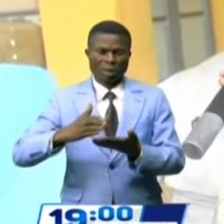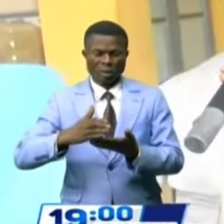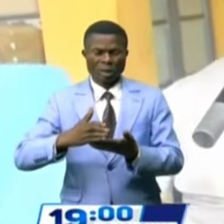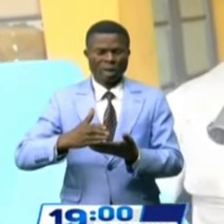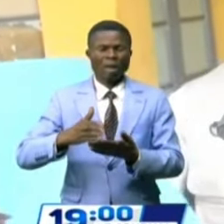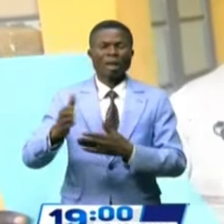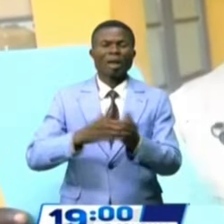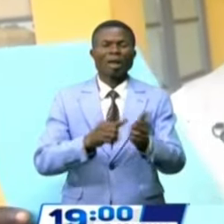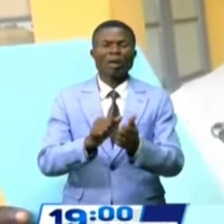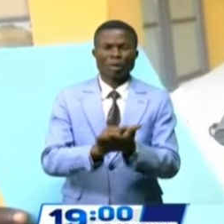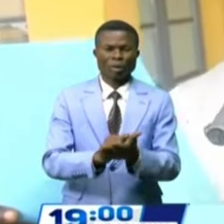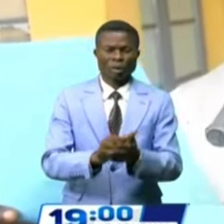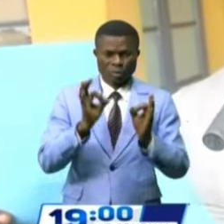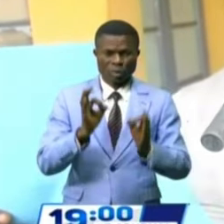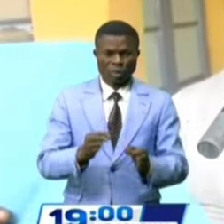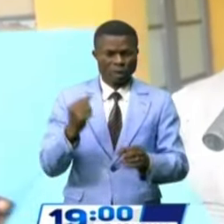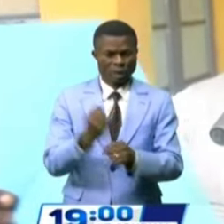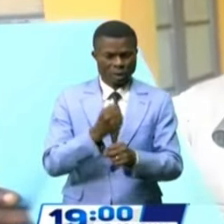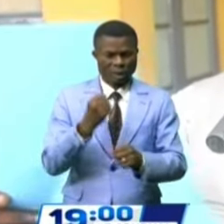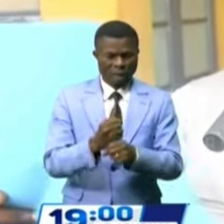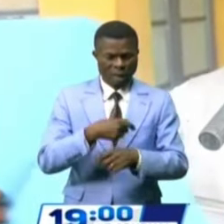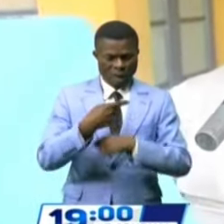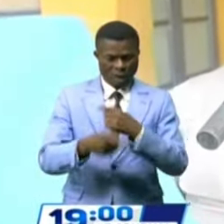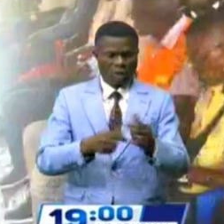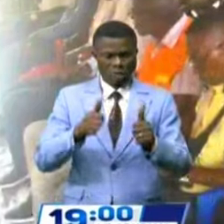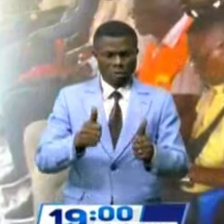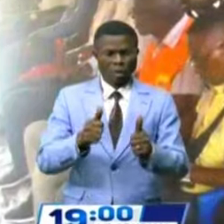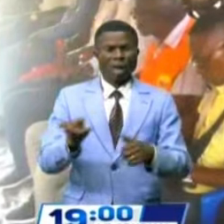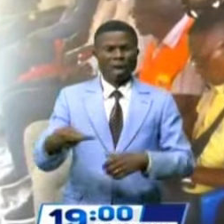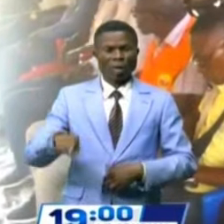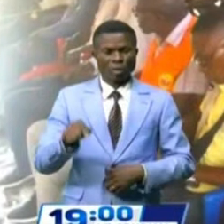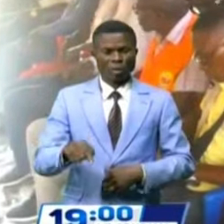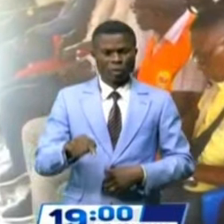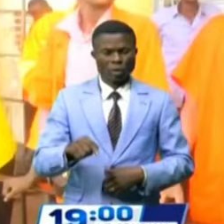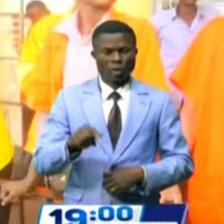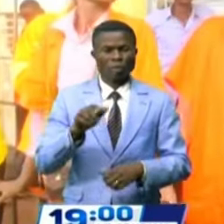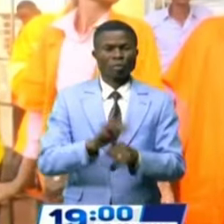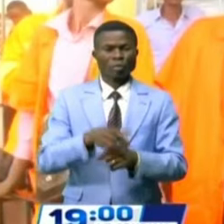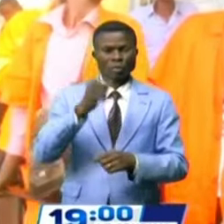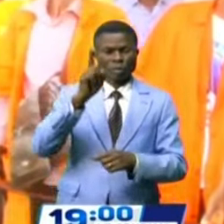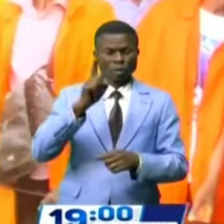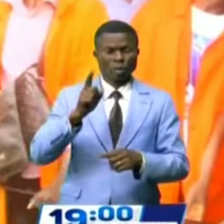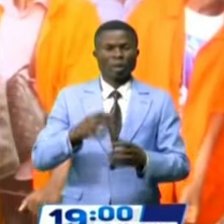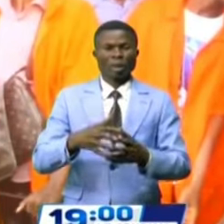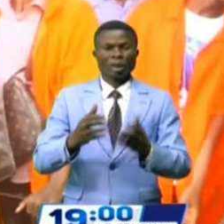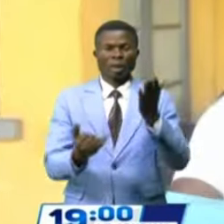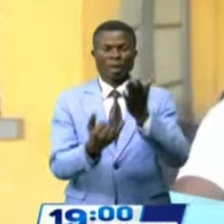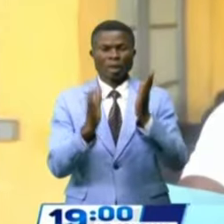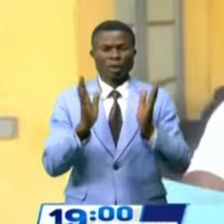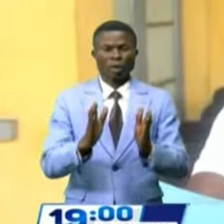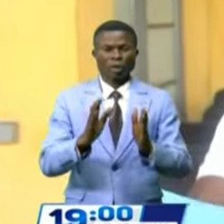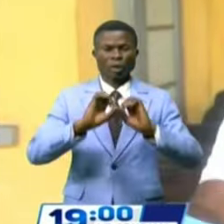négativement les travaux en cours d'exécution par notre direction provinciale. Dans la foulée, le premier des ingénieurs civils de la province de